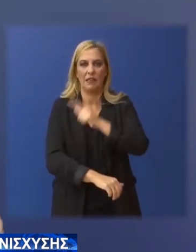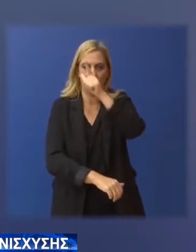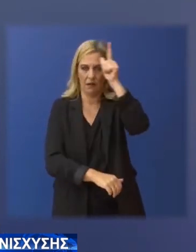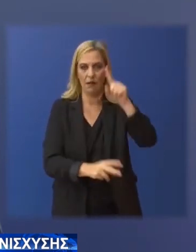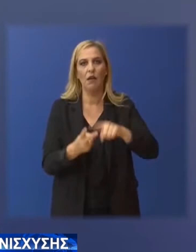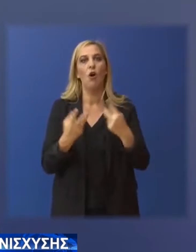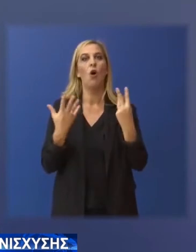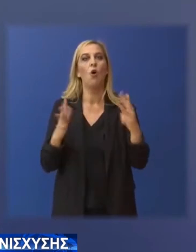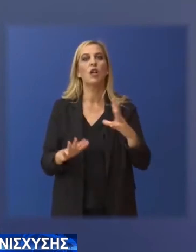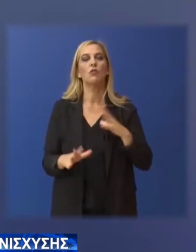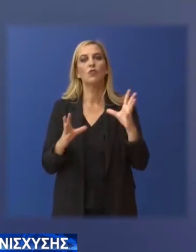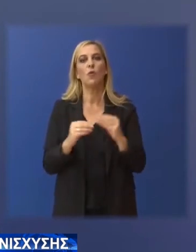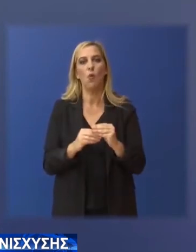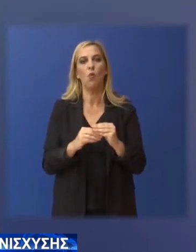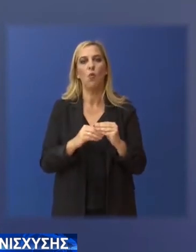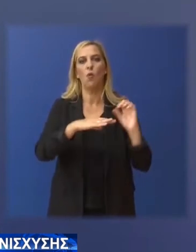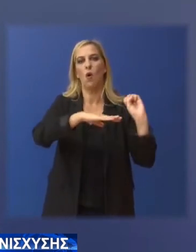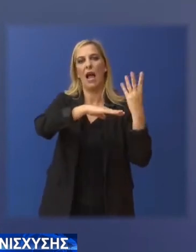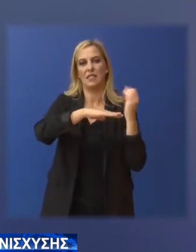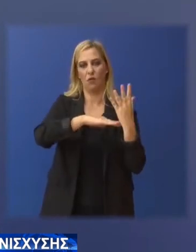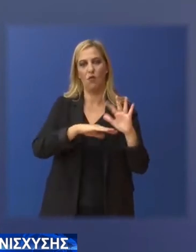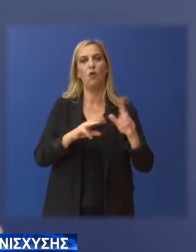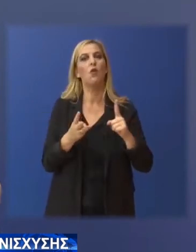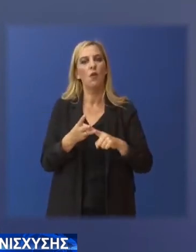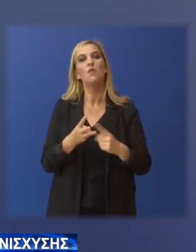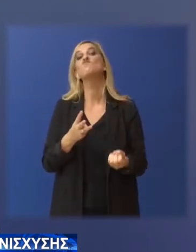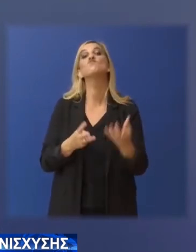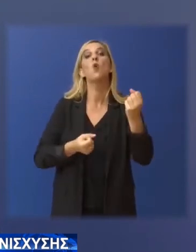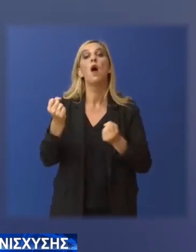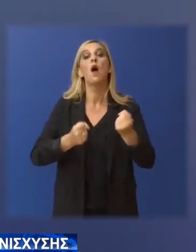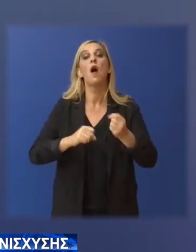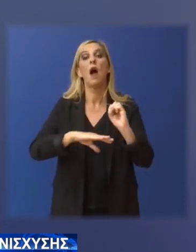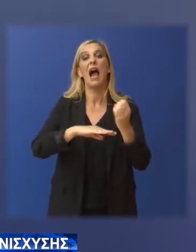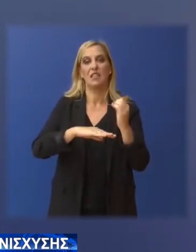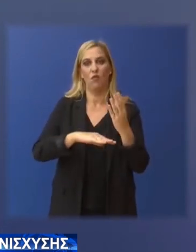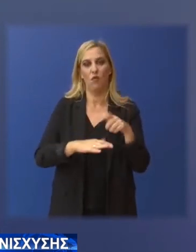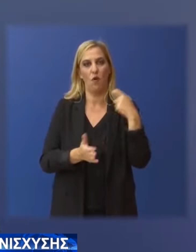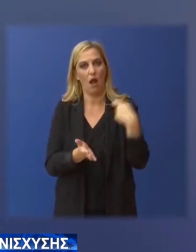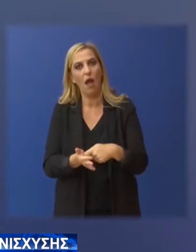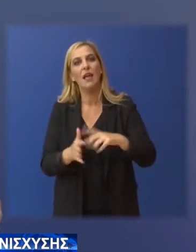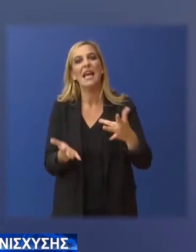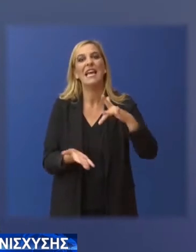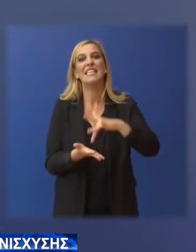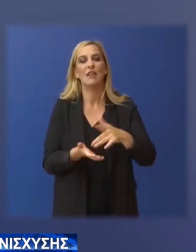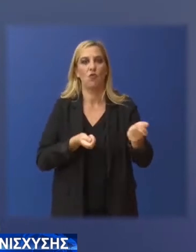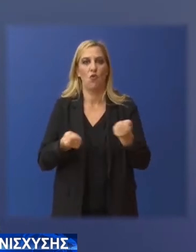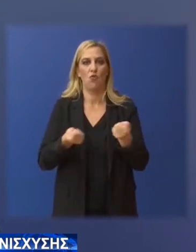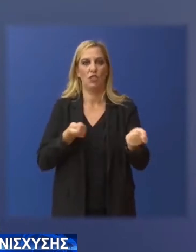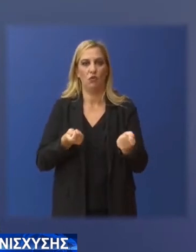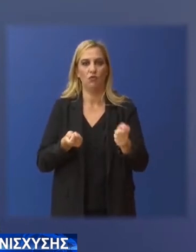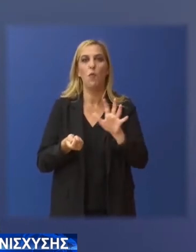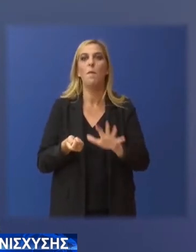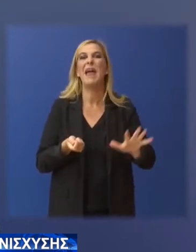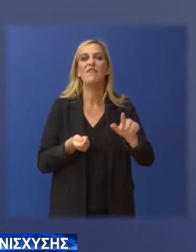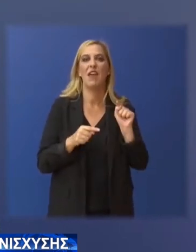800 πληρωμάτων ΕΚΑΒ και την προμήθεια νέων ασθενοφόρων, την ίδρυση ενιαίου κέντρου συντονισμού σε κάθε περιφέρεια της χώρας, τη